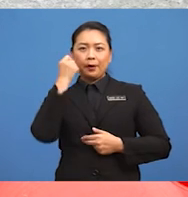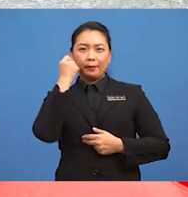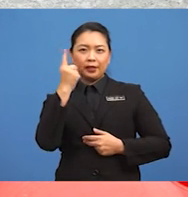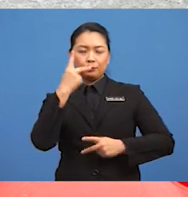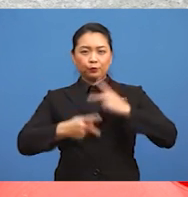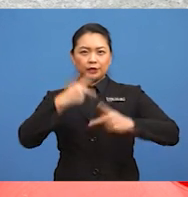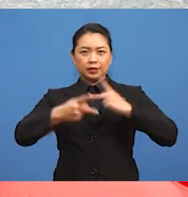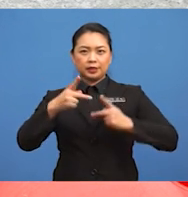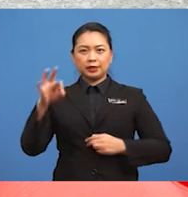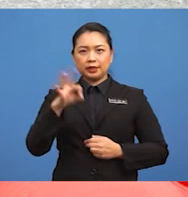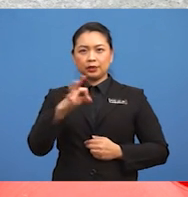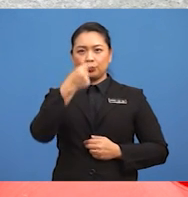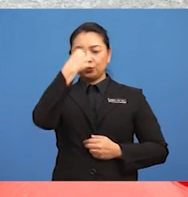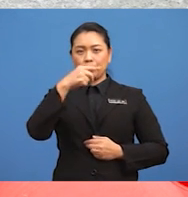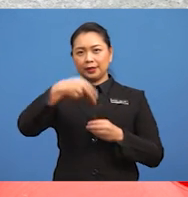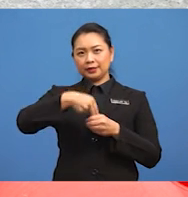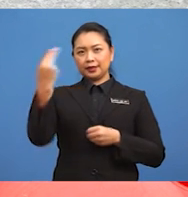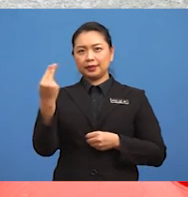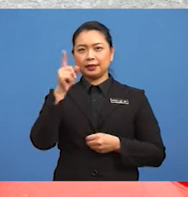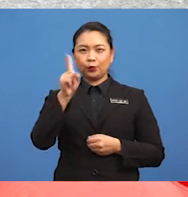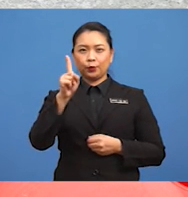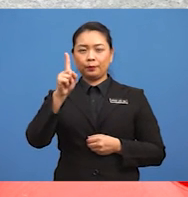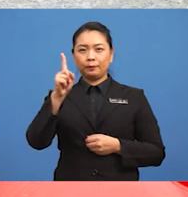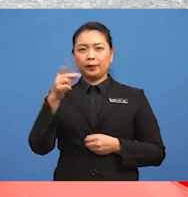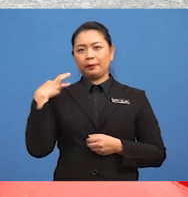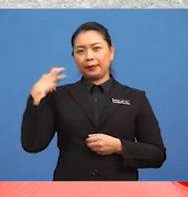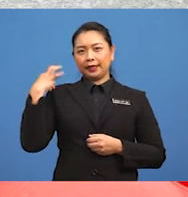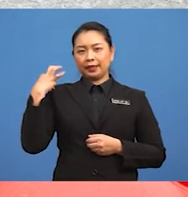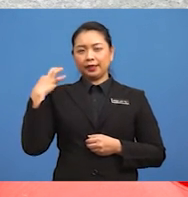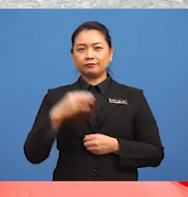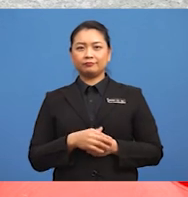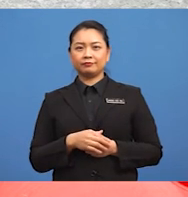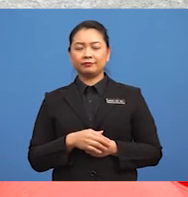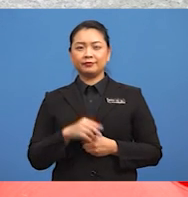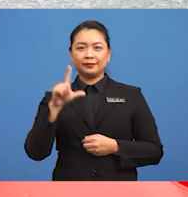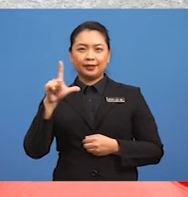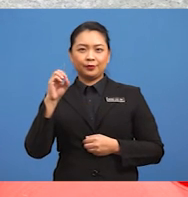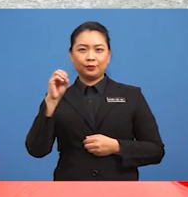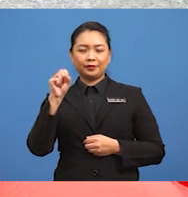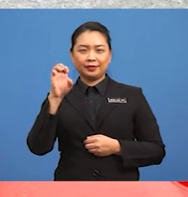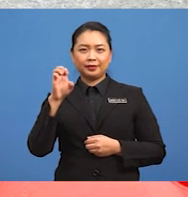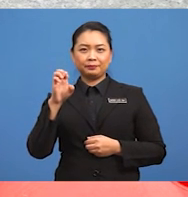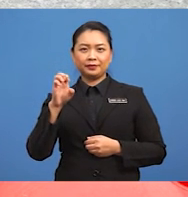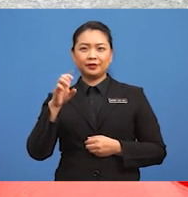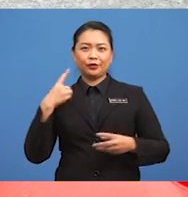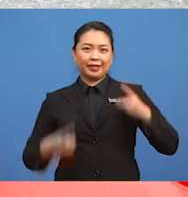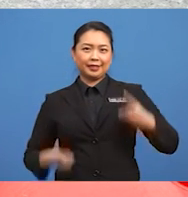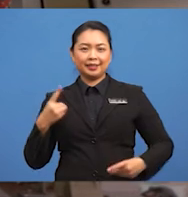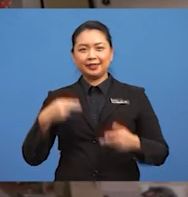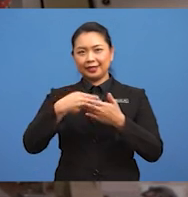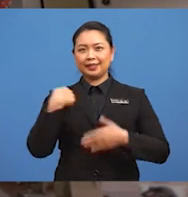Ketiga, memahami proses jahitan untuk menghasilkan satu pakaian iaitu loose maxi